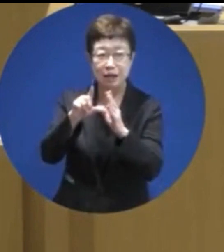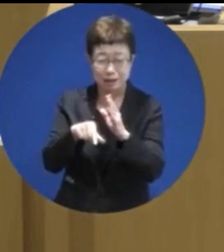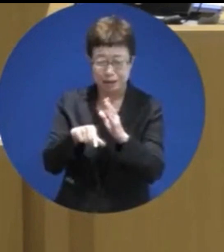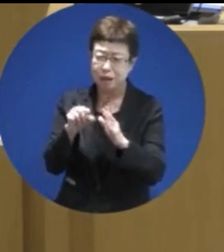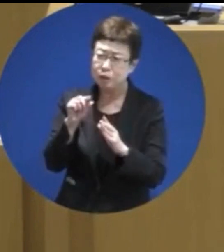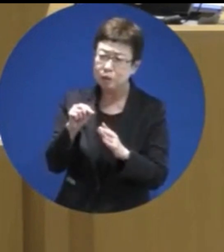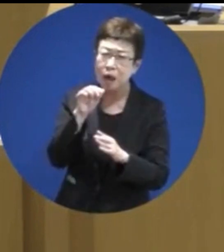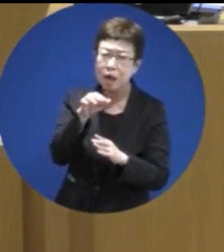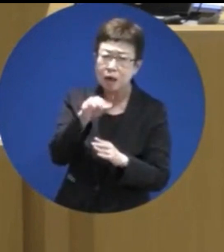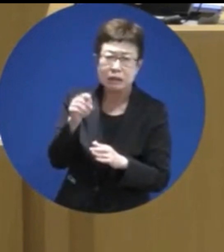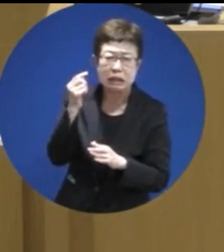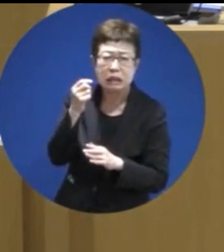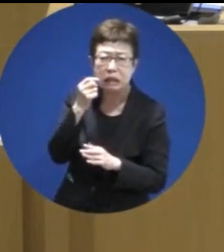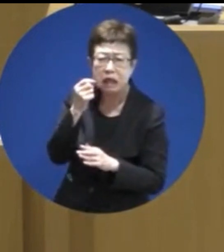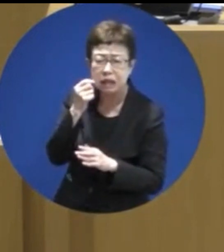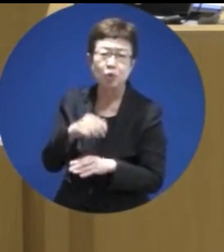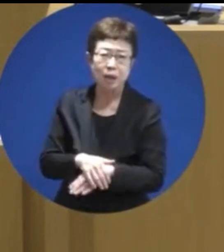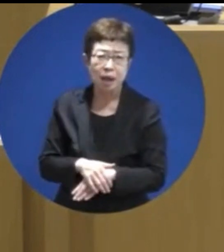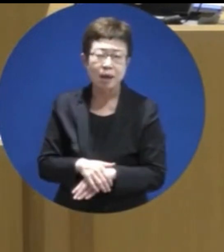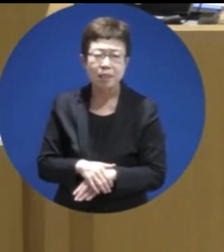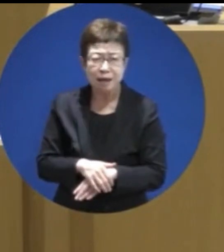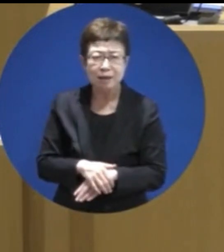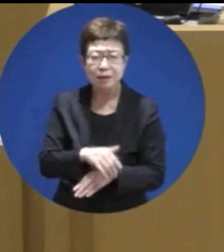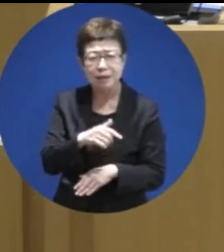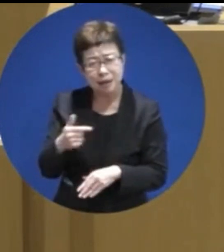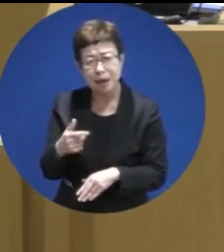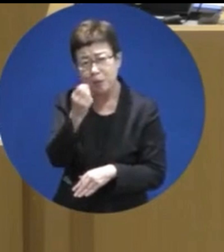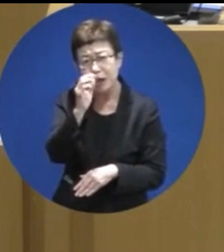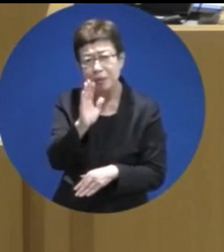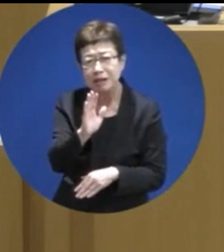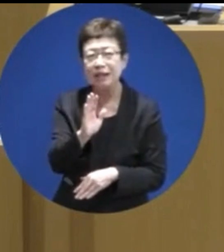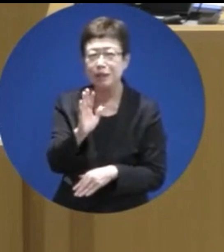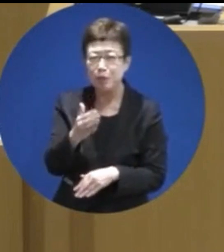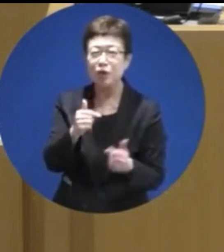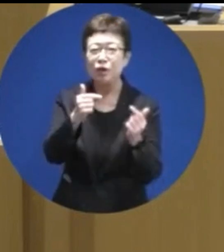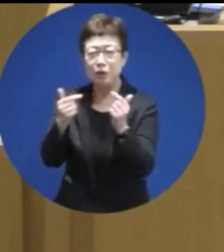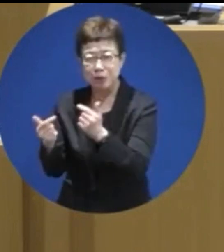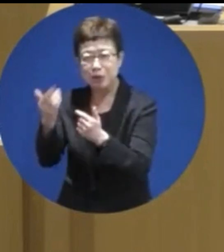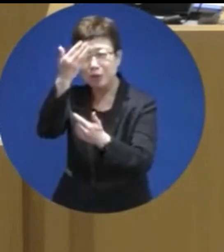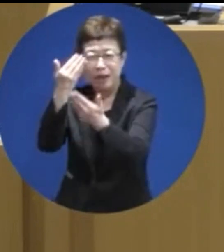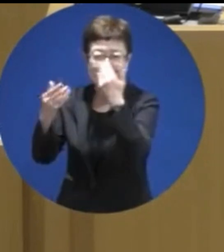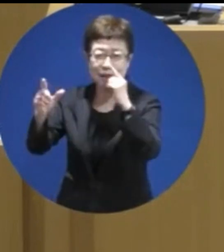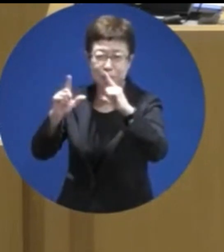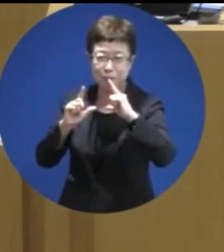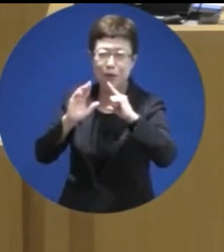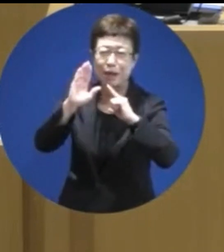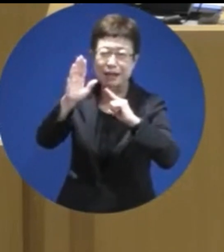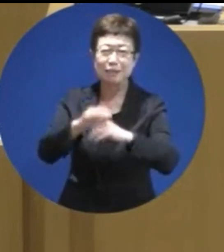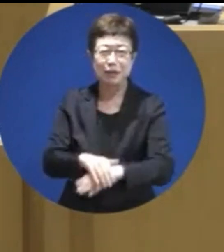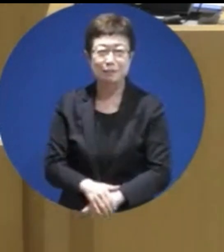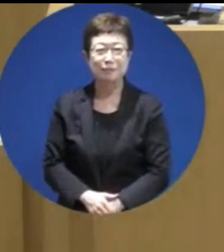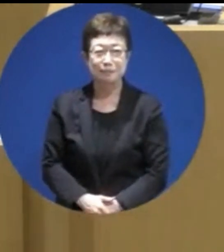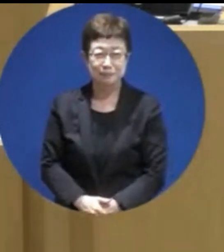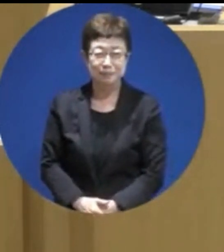若干早口で聞き取りにくかったため大変恐縮ではありますが、どうかゆっくりと丁寧な答弁をいただければ幸いです